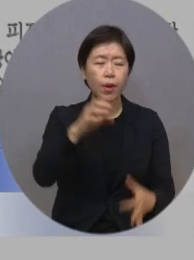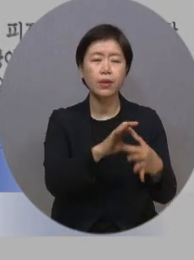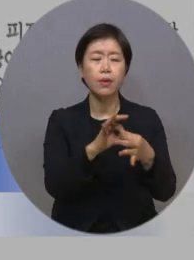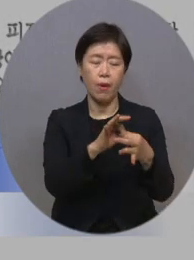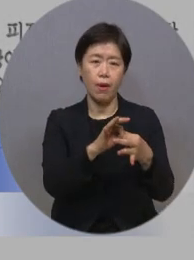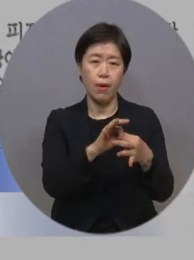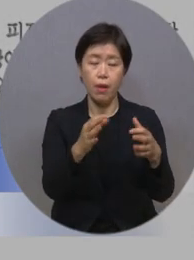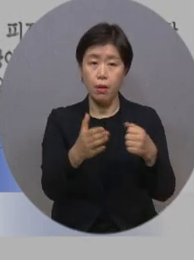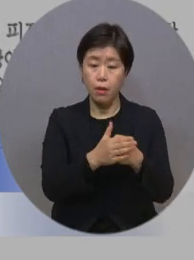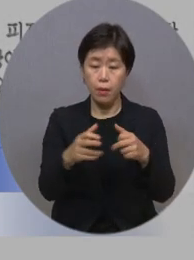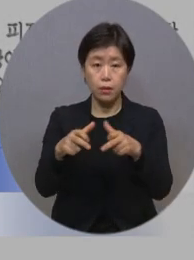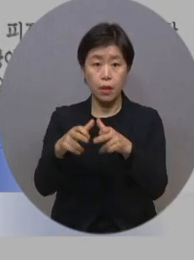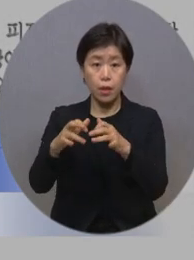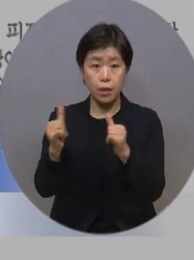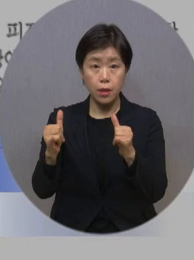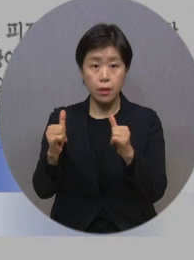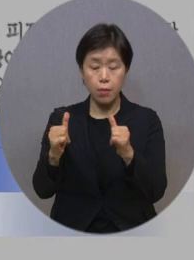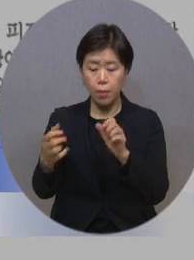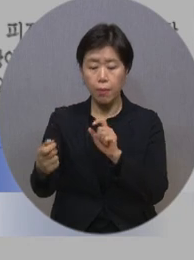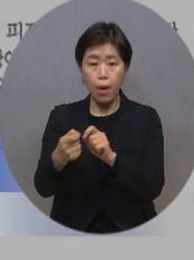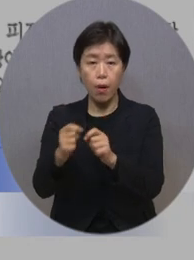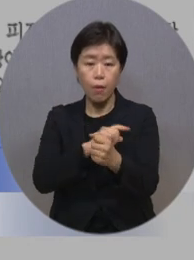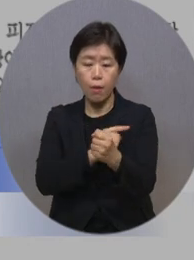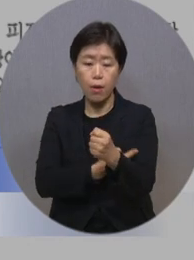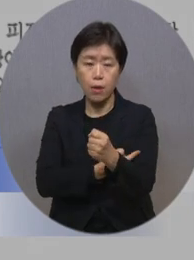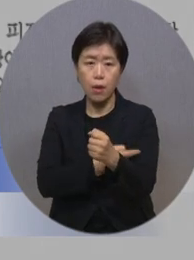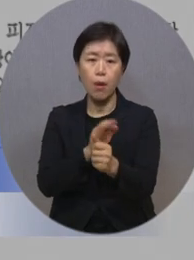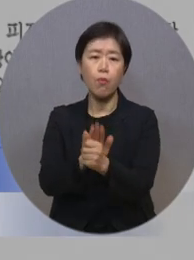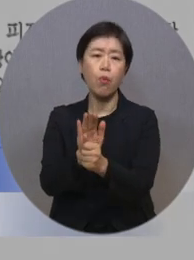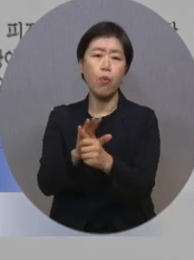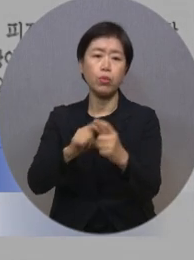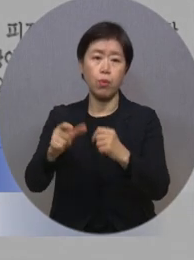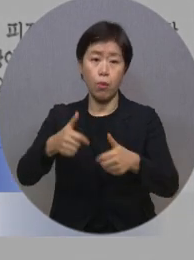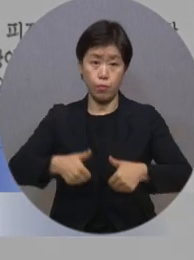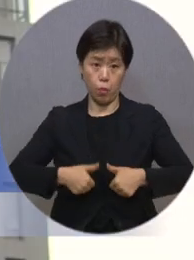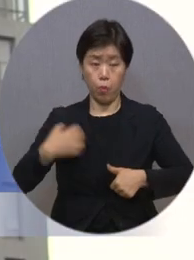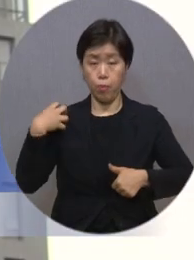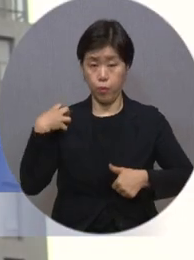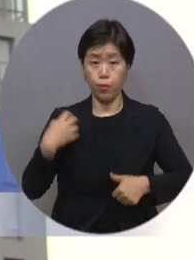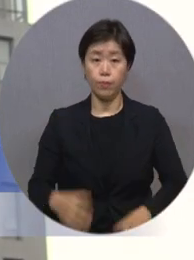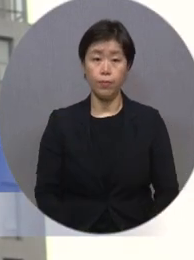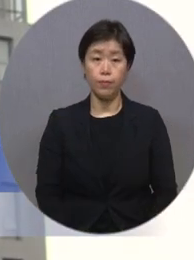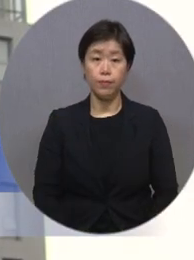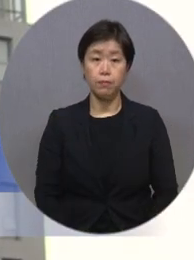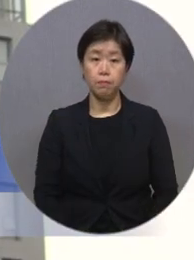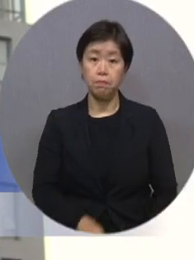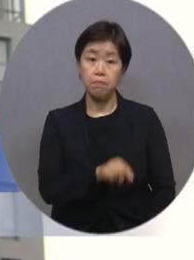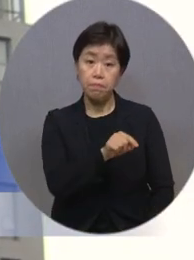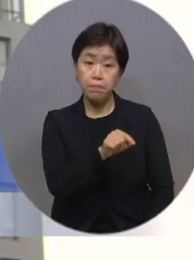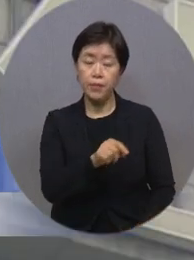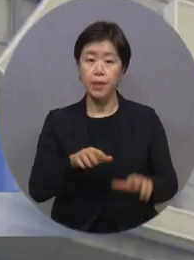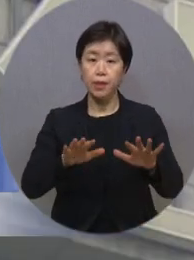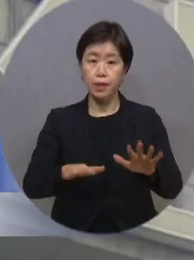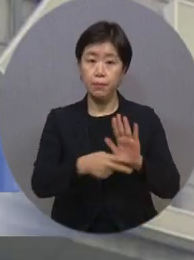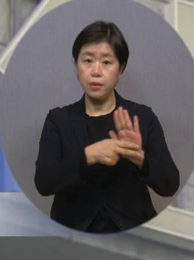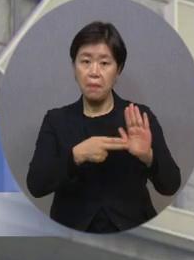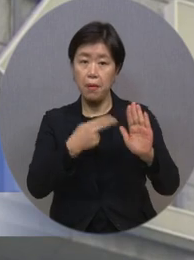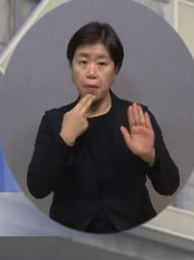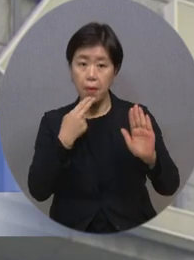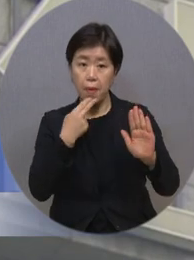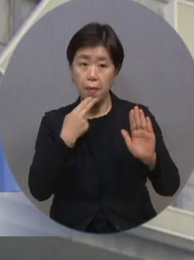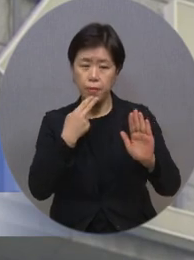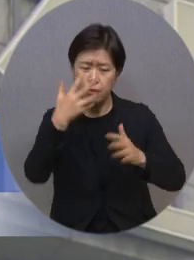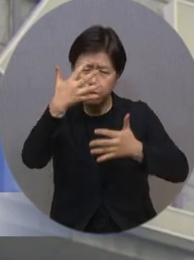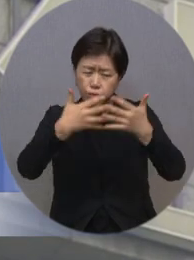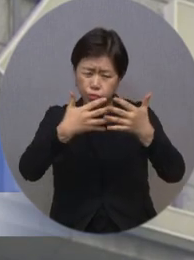접근권을 보장해야 할 공익적 책임이 크다고 말했습니다 한편 인사혁신처는 현재 자막이 제공되지